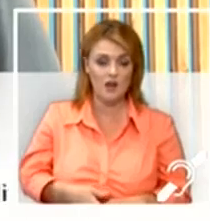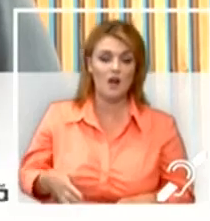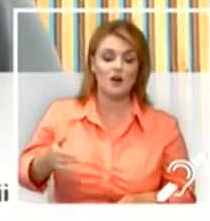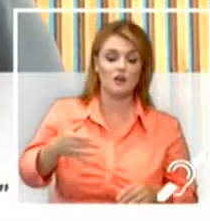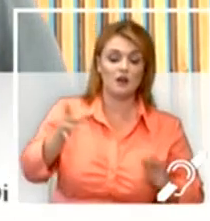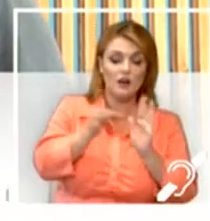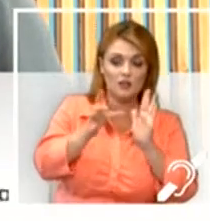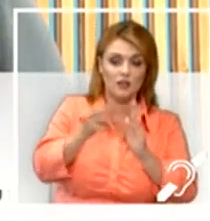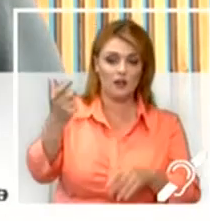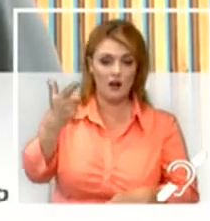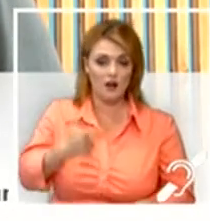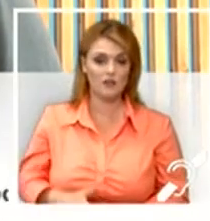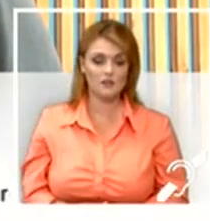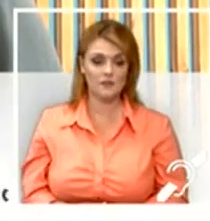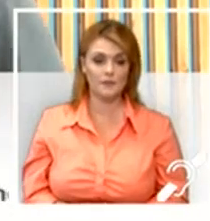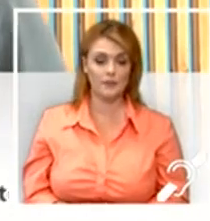zile arată că